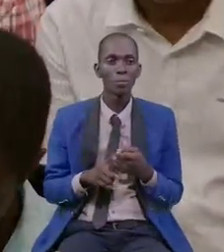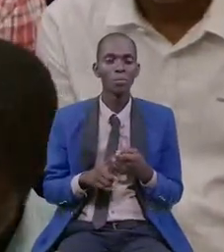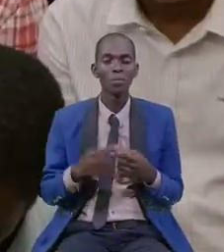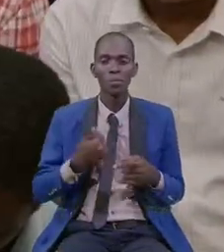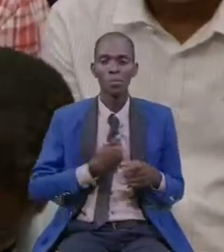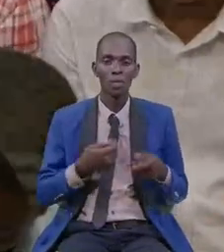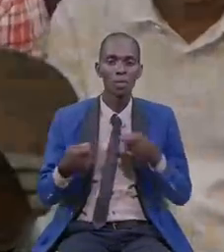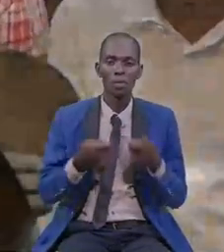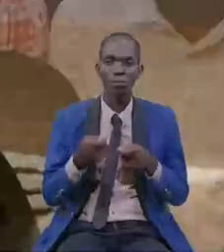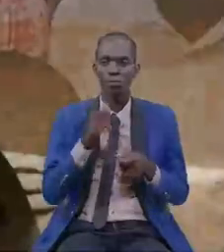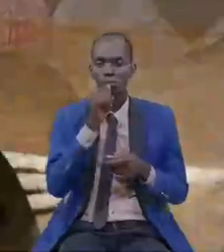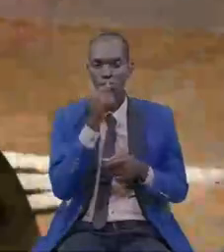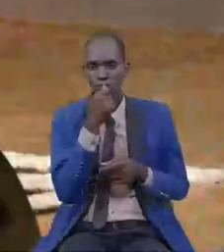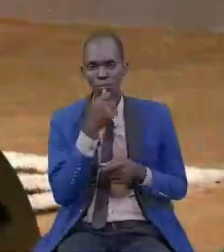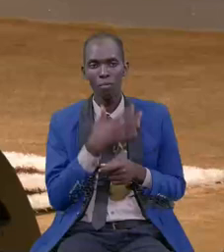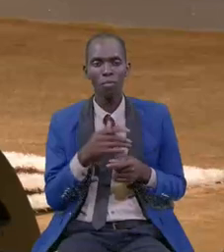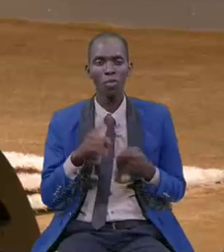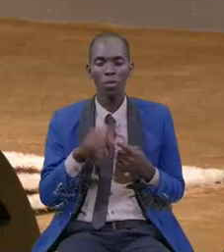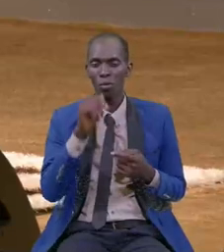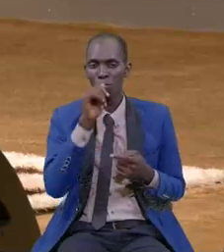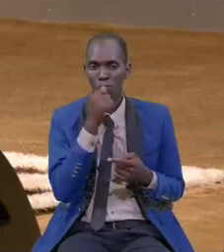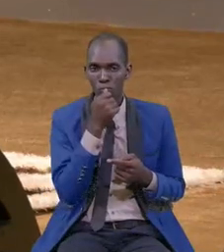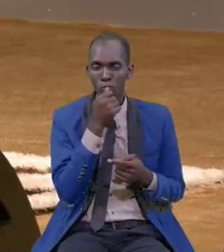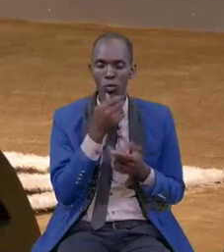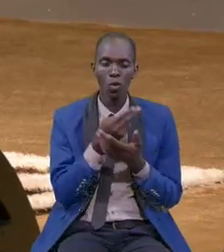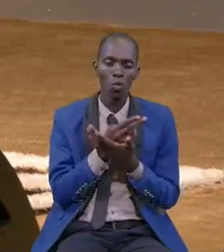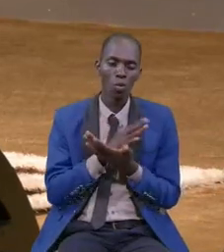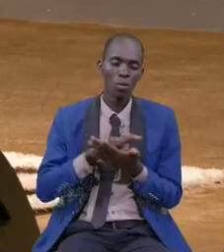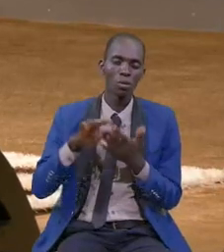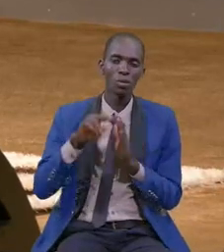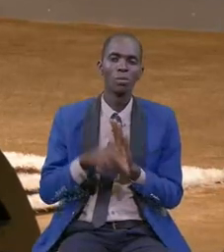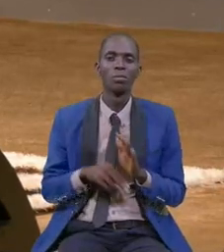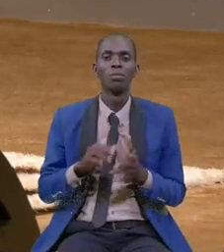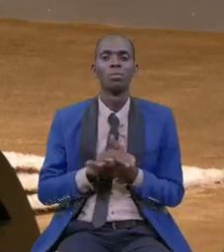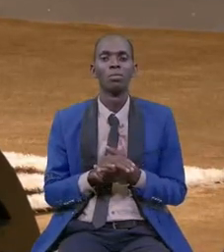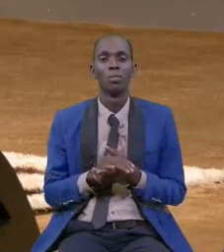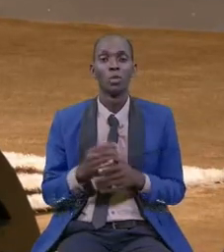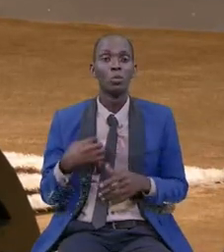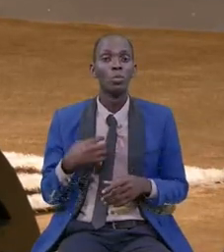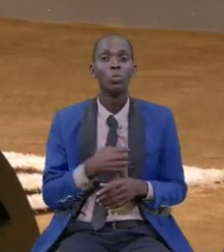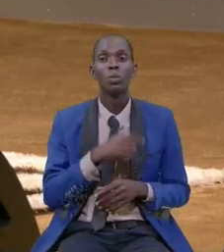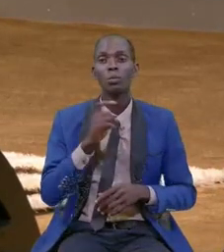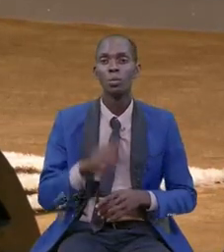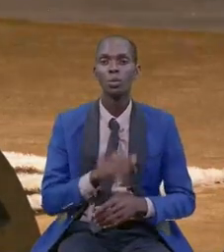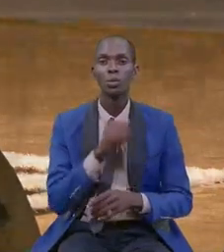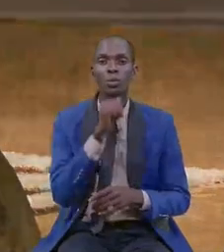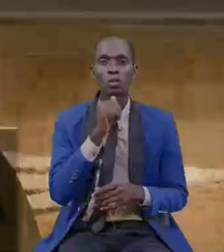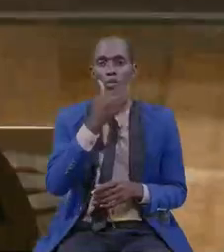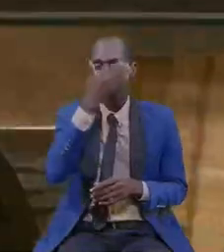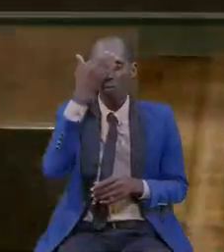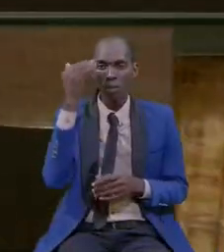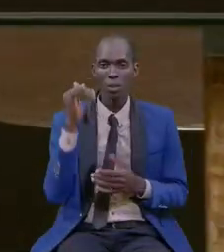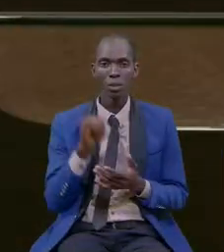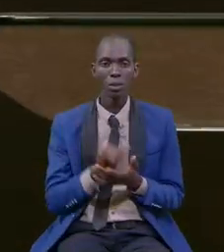patience et à la patience ajouter la piété la piété la vie selon Dieu vousz pas oublier que sans la